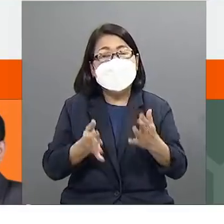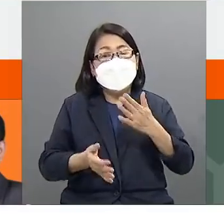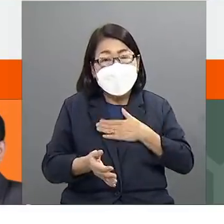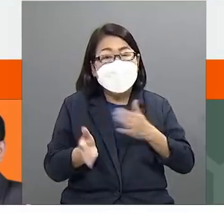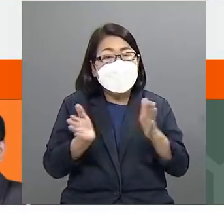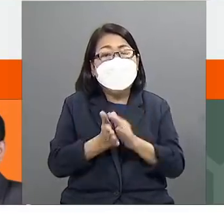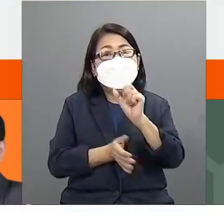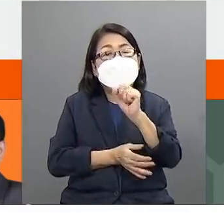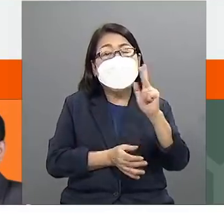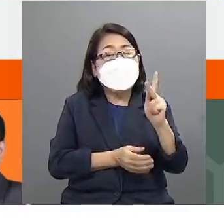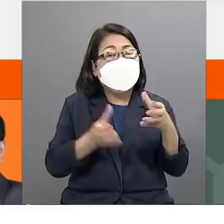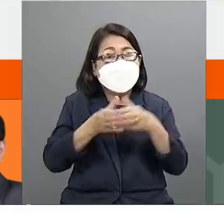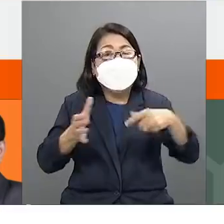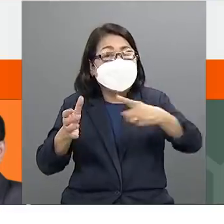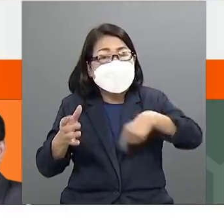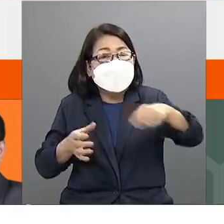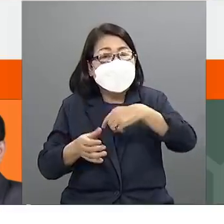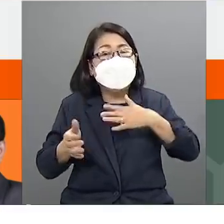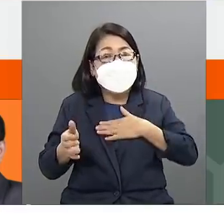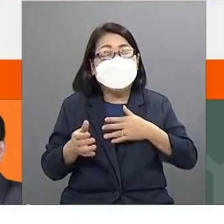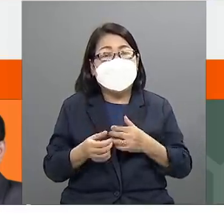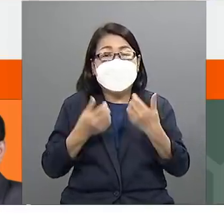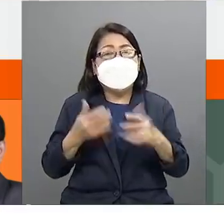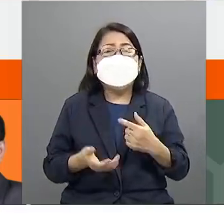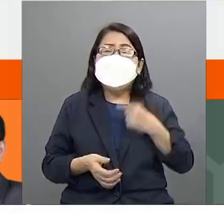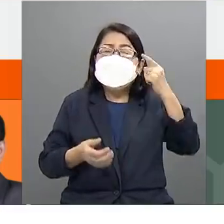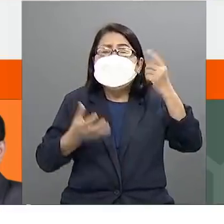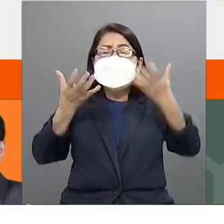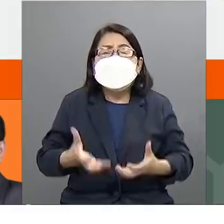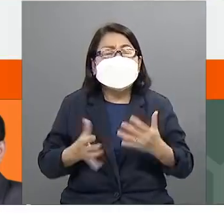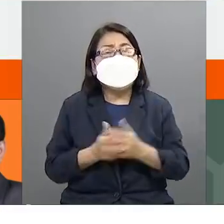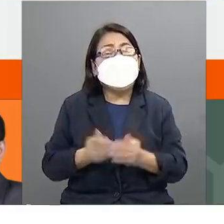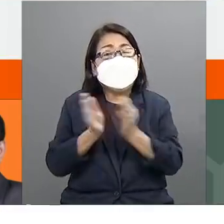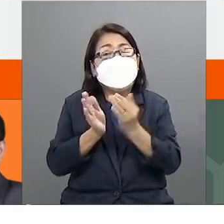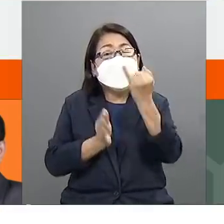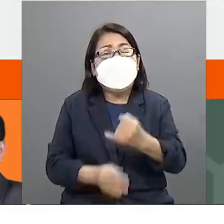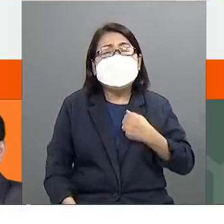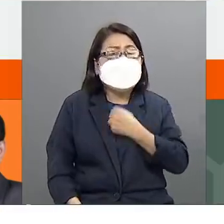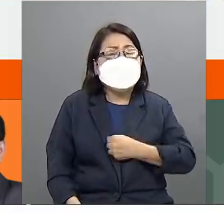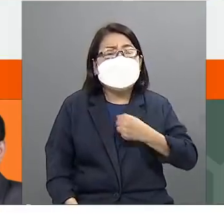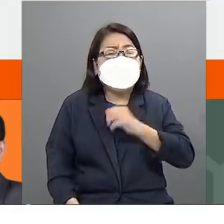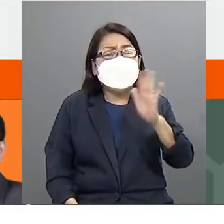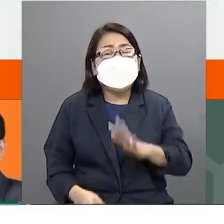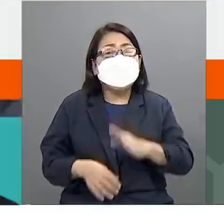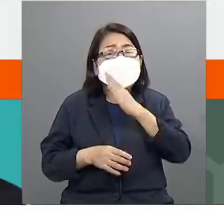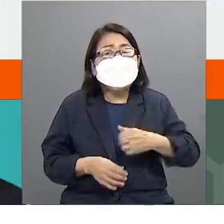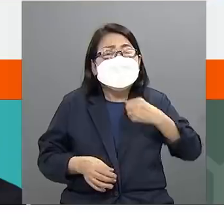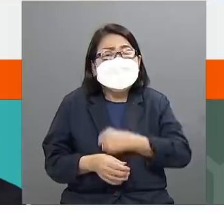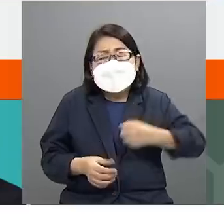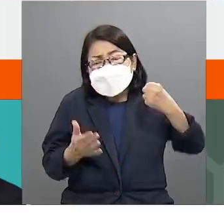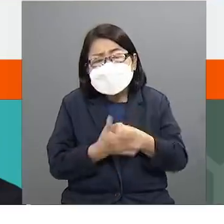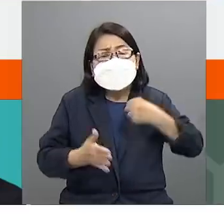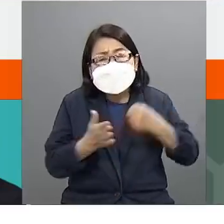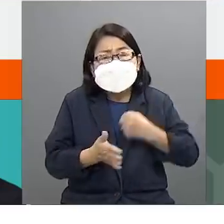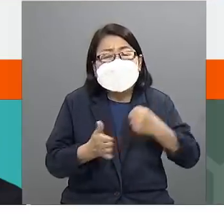แล้วก็ทีมงานด้วยเหมือนกันทั้งหมดเนี่ยเราก็ไม่มีอะไรที่เราต้องเสียใจเพราะเกิดเรามีอะไรเสียใจคือวันนั้นเราน่าจะทำอย่างนี้ตอนนั้นน่าจะทำอย่างนั้นผม